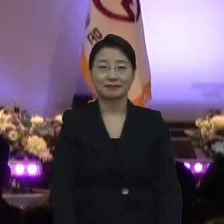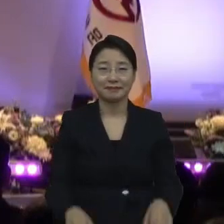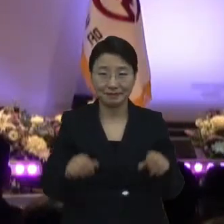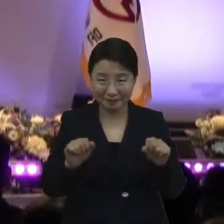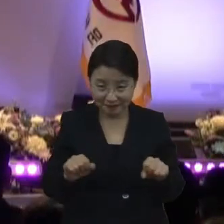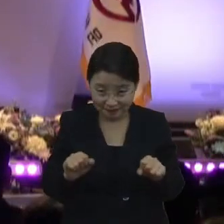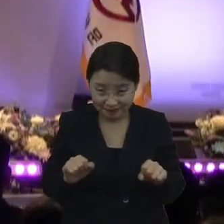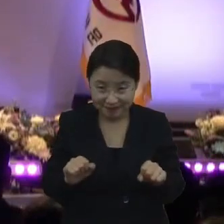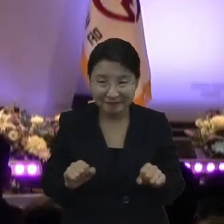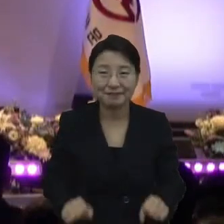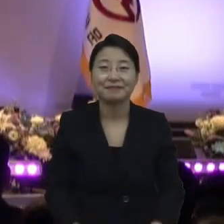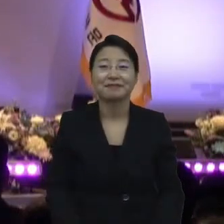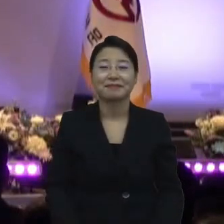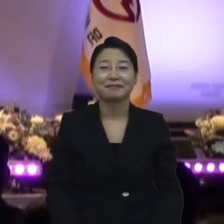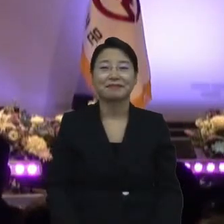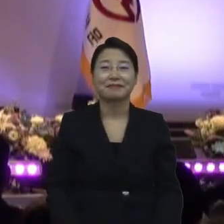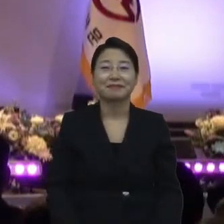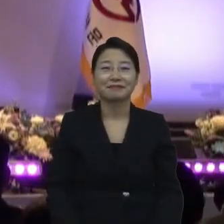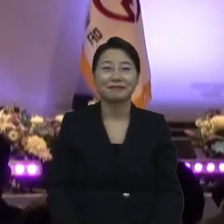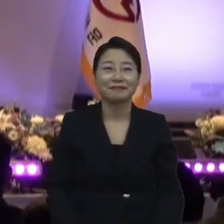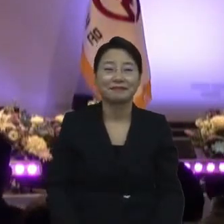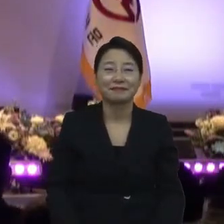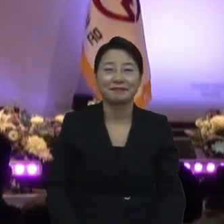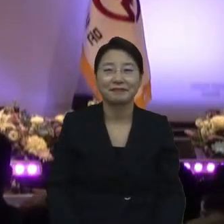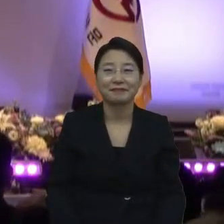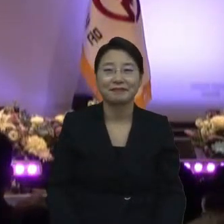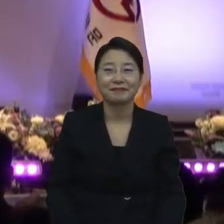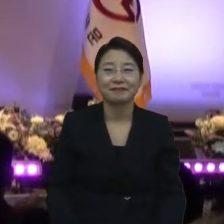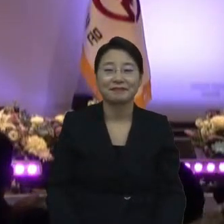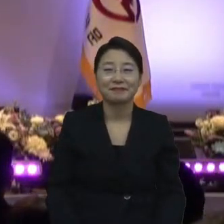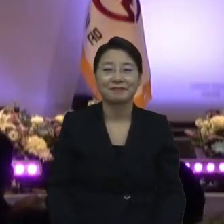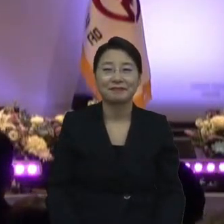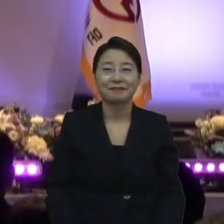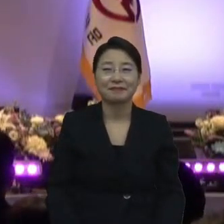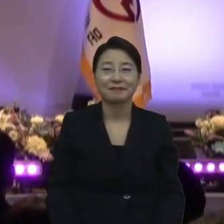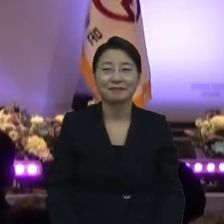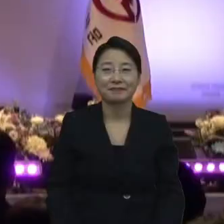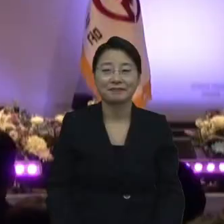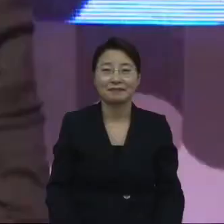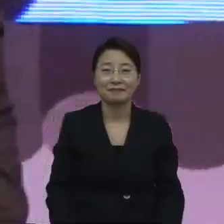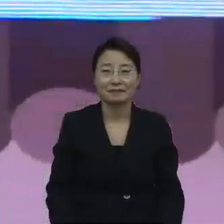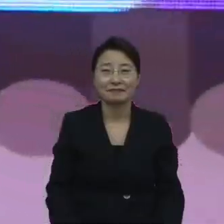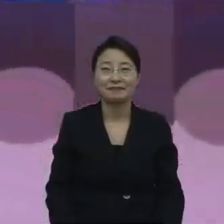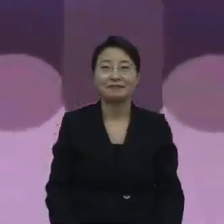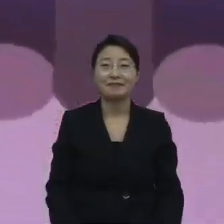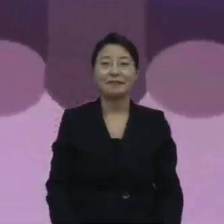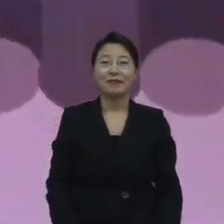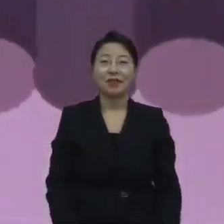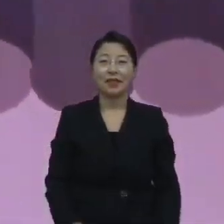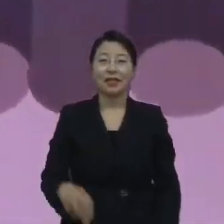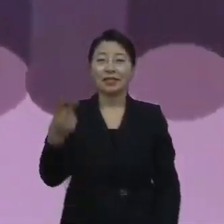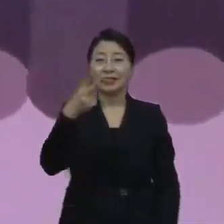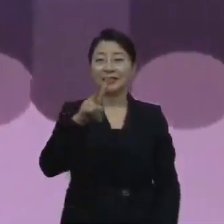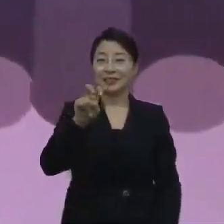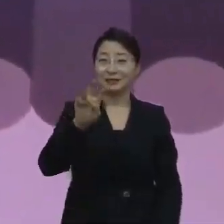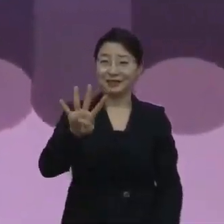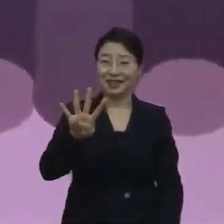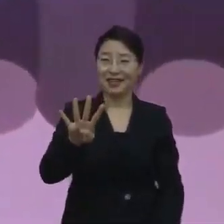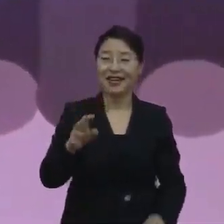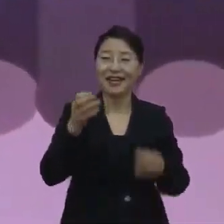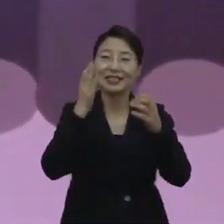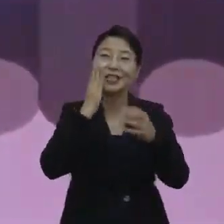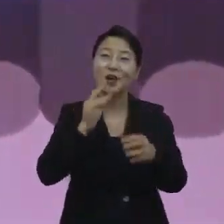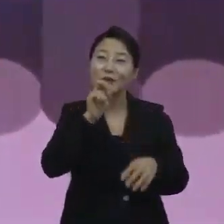안녕하세요. 인사드리겠습니다. 동대문 을 국회의원 장경태입니다. 반갑습니다. 네, 정말 2024년 갑진년